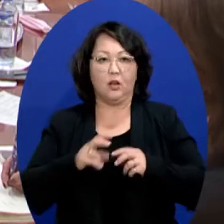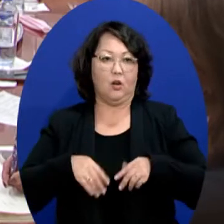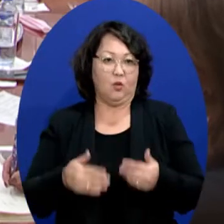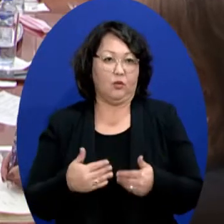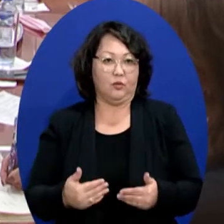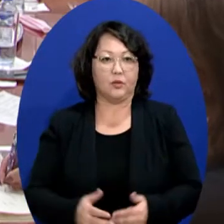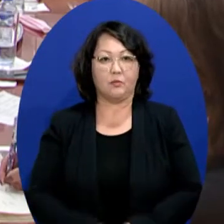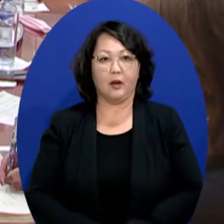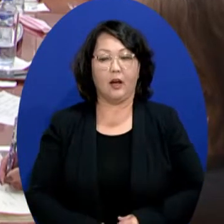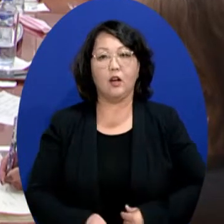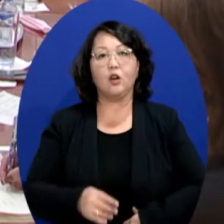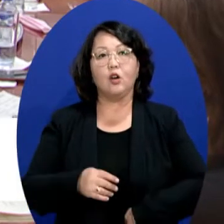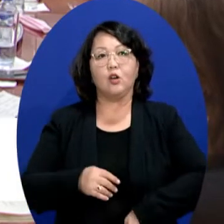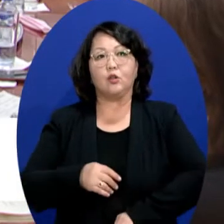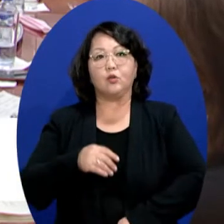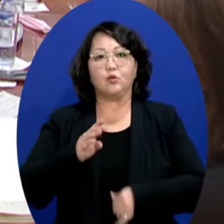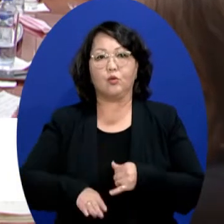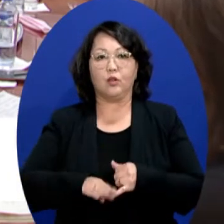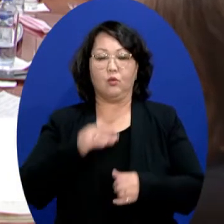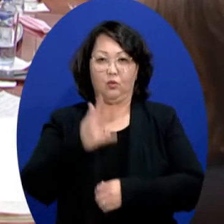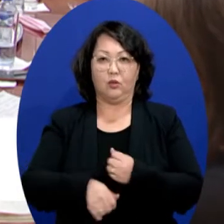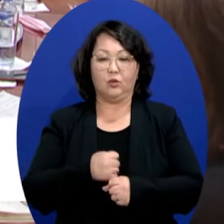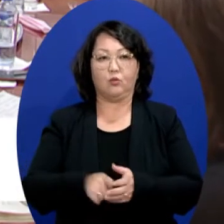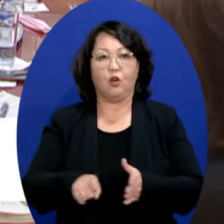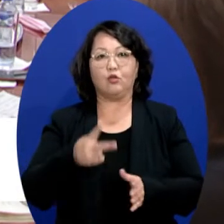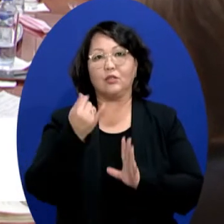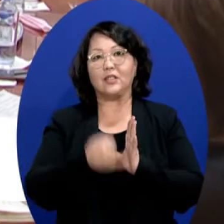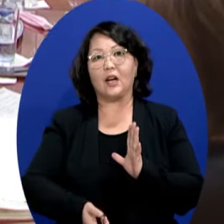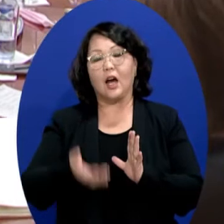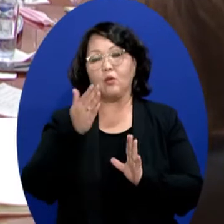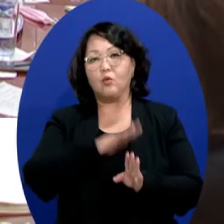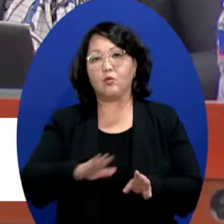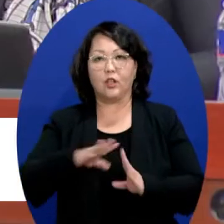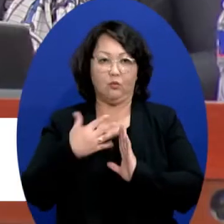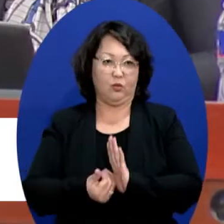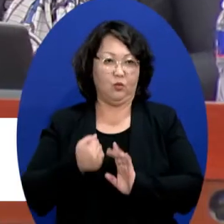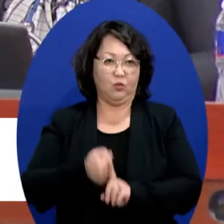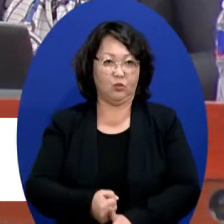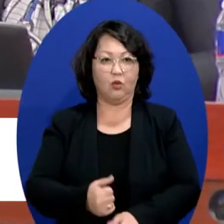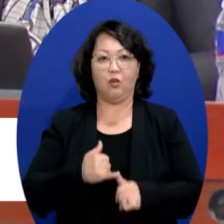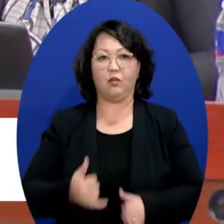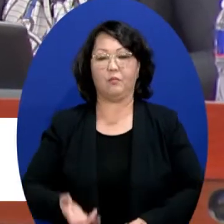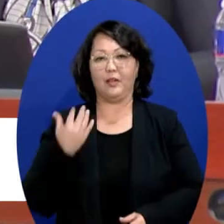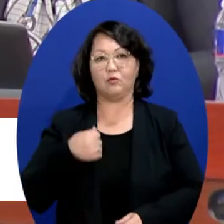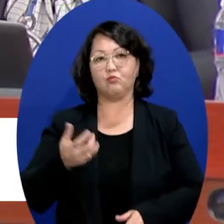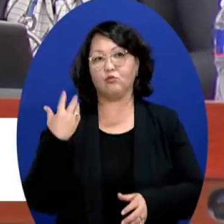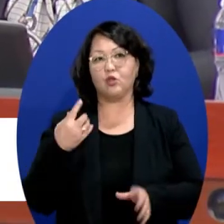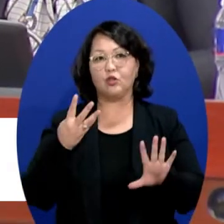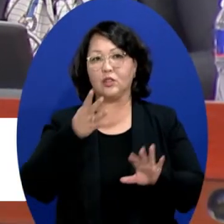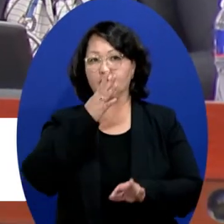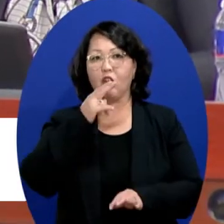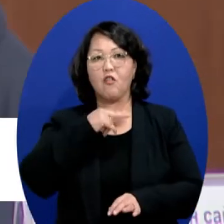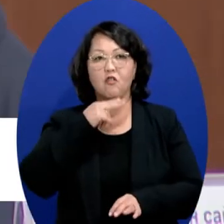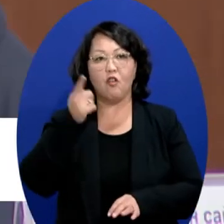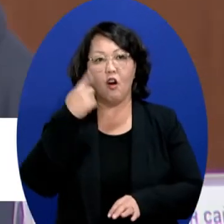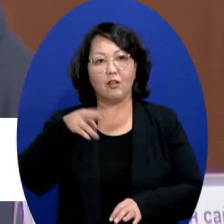2-3 зүйл яриа гэж байгаа. Сүүлийн 3 жилийн хугацаанд 260 гаруй хүүхэд гэр бүлийн хүчирхийлэл төрдсөн. Хэдхэн өдрийн өмнө л хэд 9 настай охин хойд эцгийнхээ гарт амь